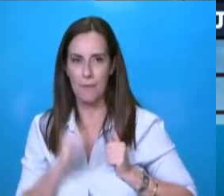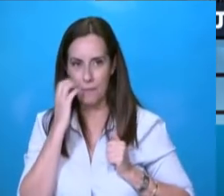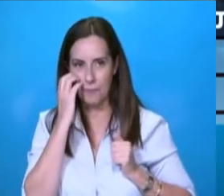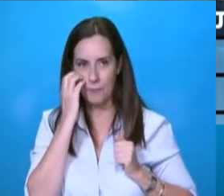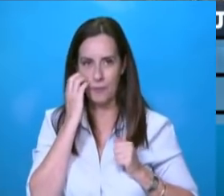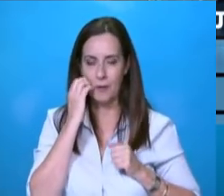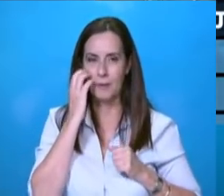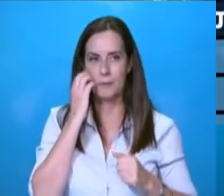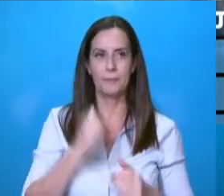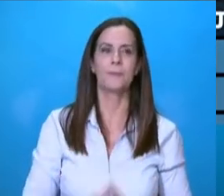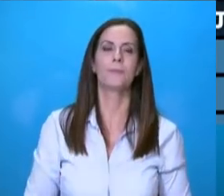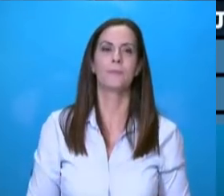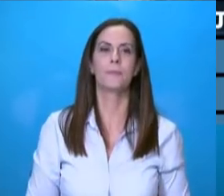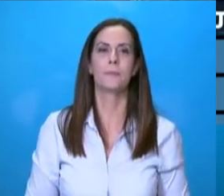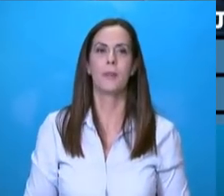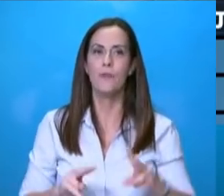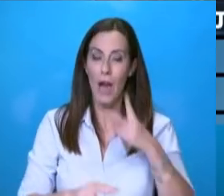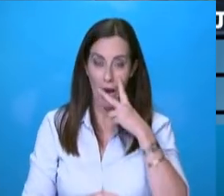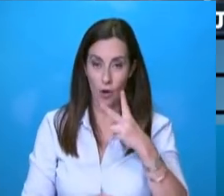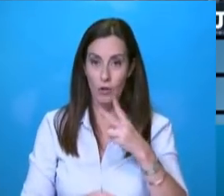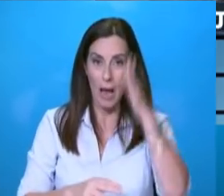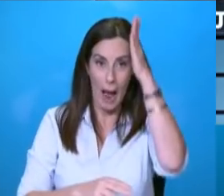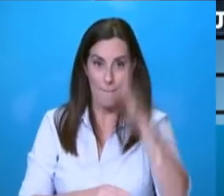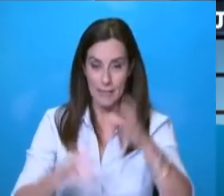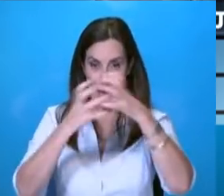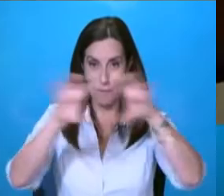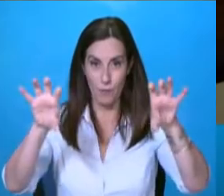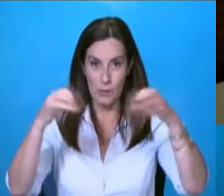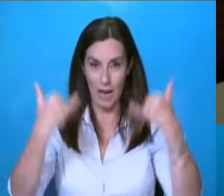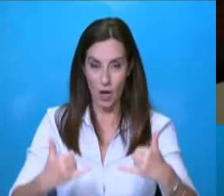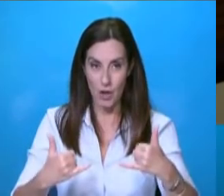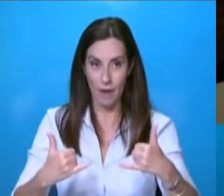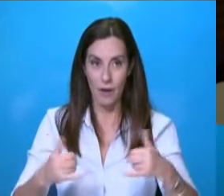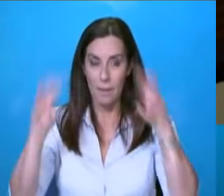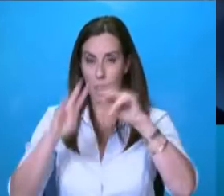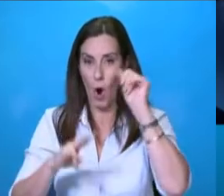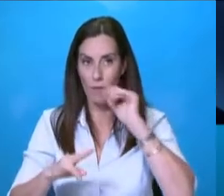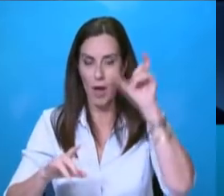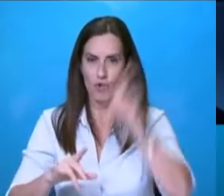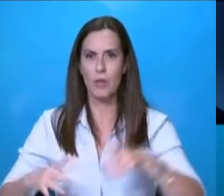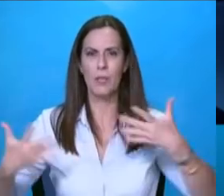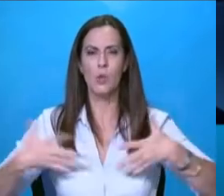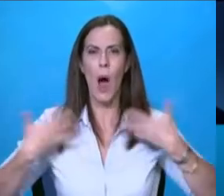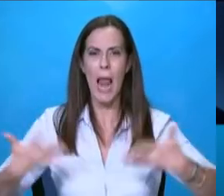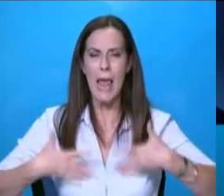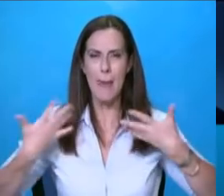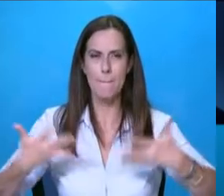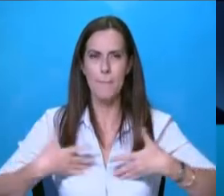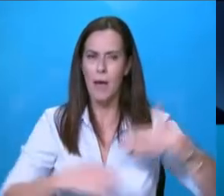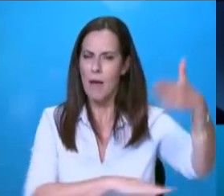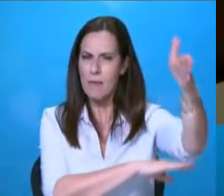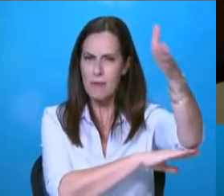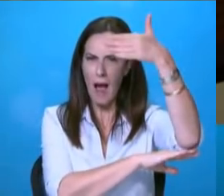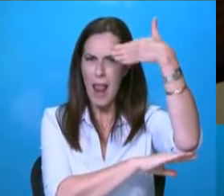כחול לבן. ניתן לראות שהמסך מפוצל כרגע בכחול לבן, אנשים צוהלים, דגלים